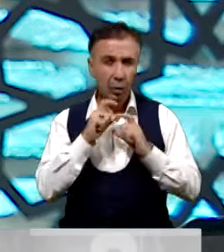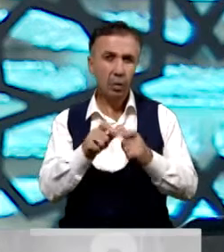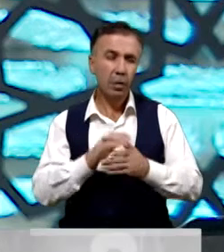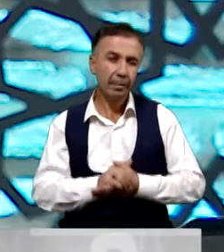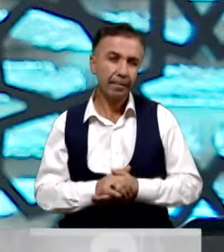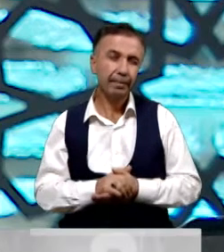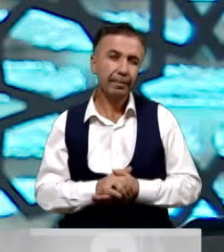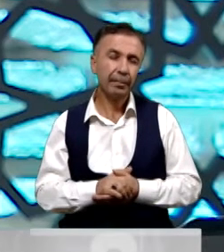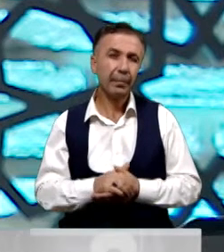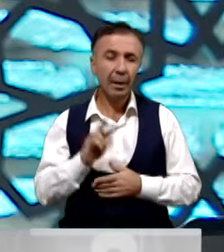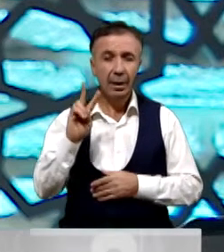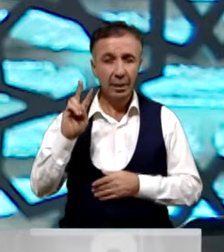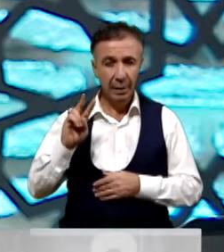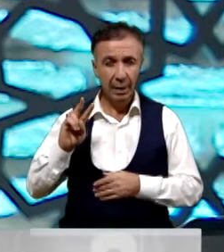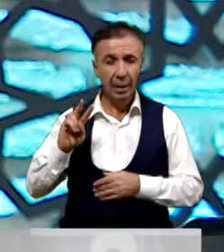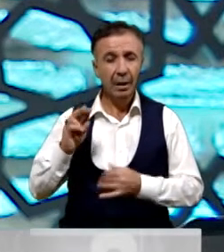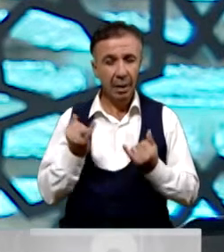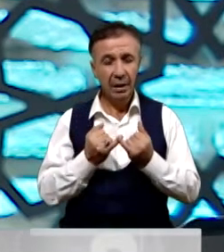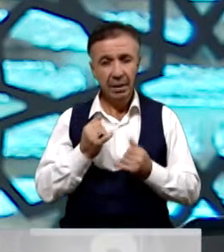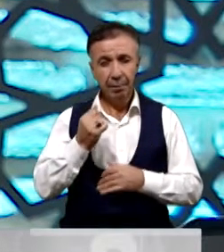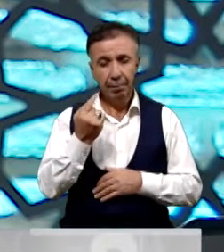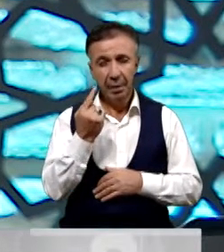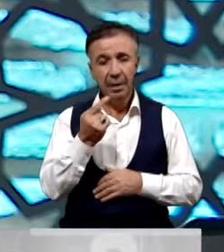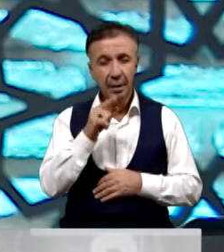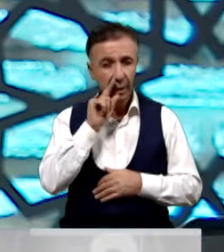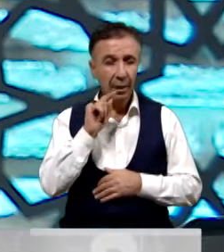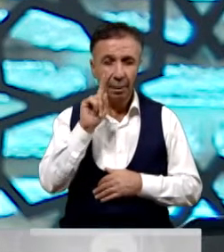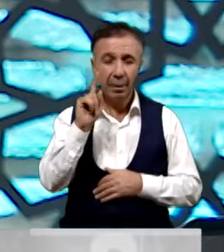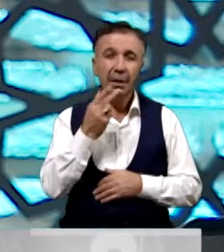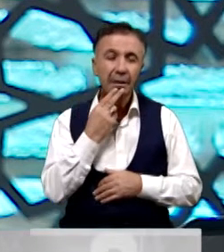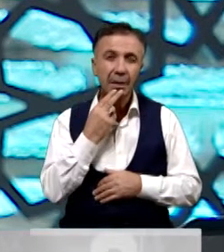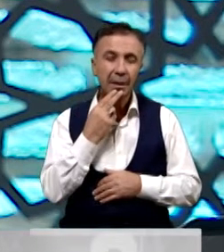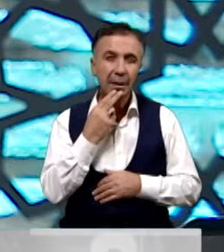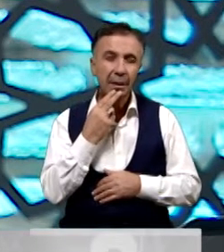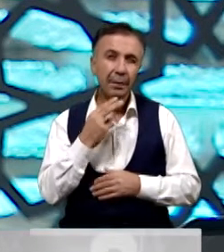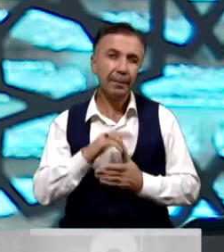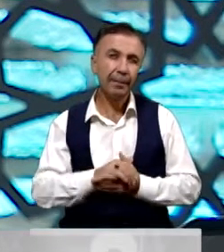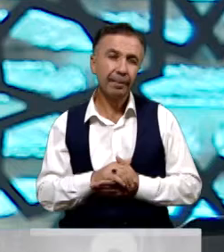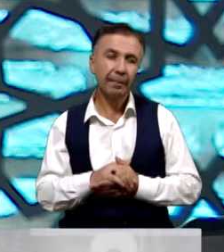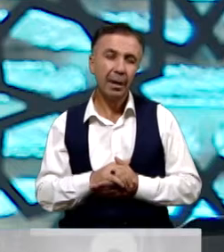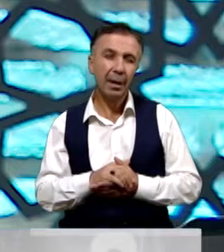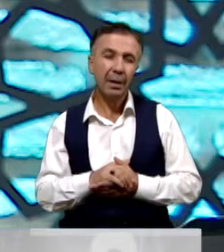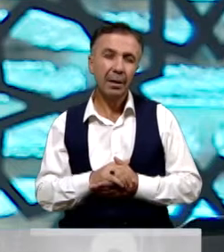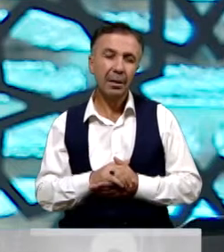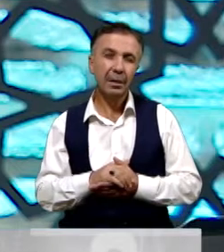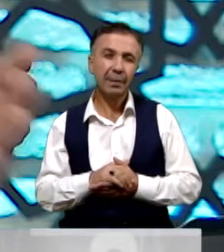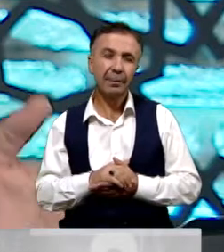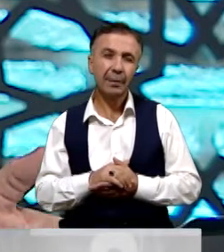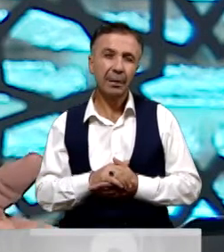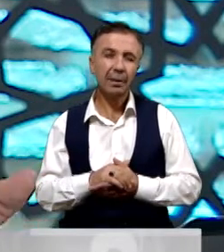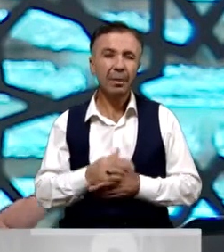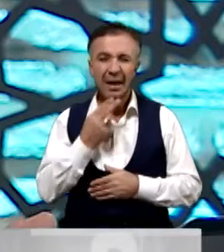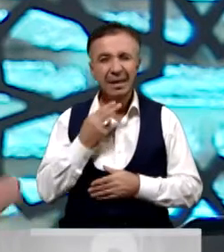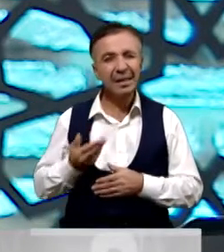iki kardeşim bir erkek birisi kız mükerrer defin yapılmasında bir sakınca var mı diyor kız Daha önce